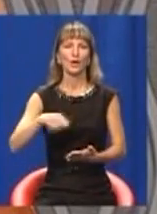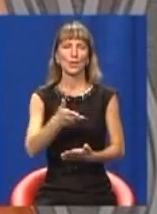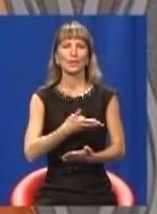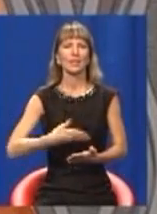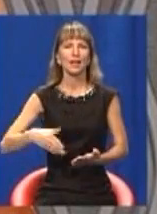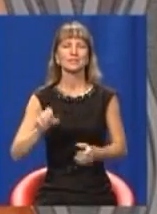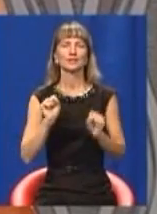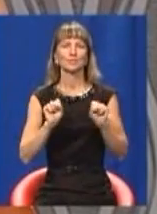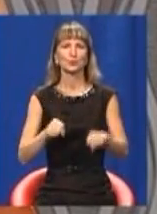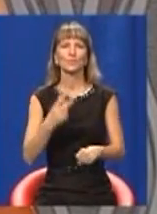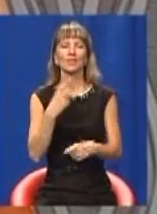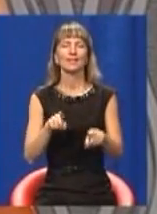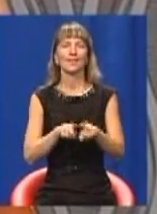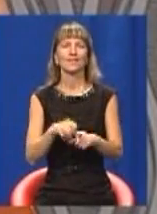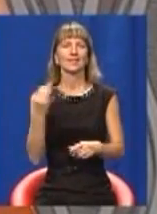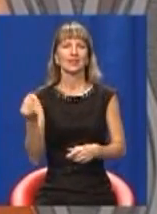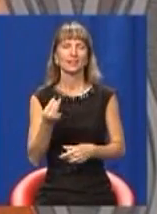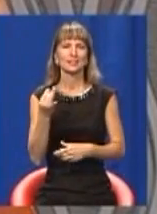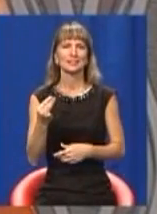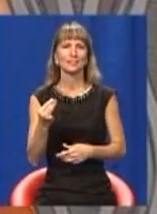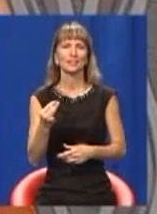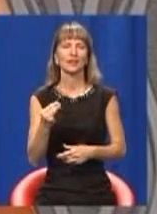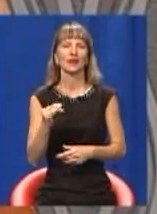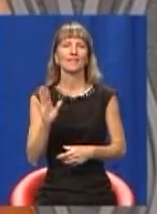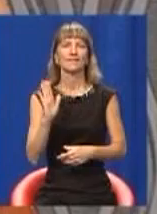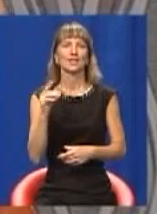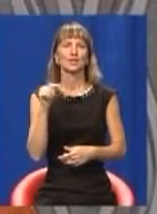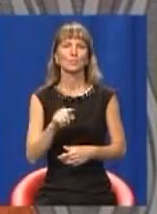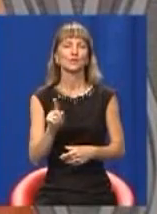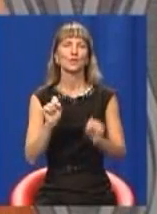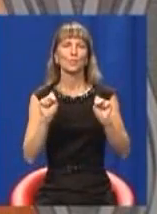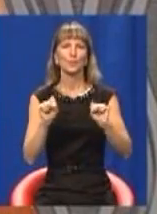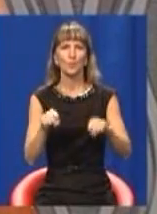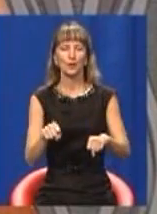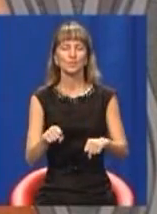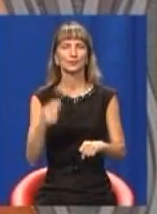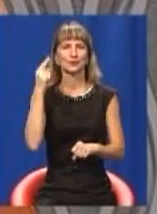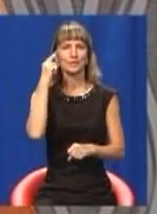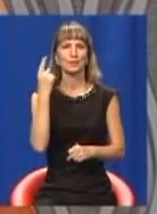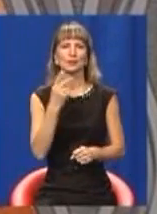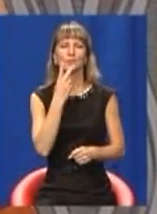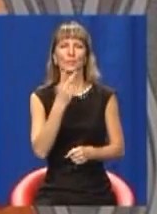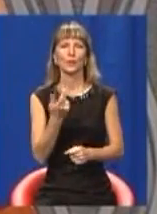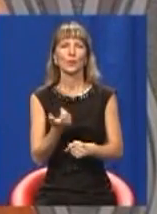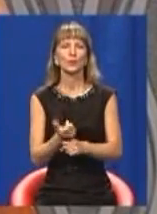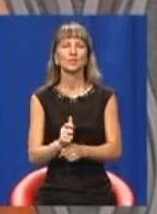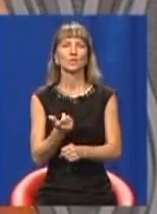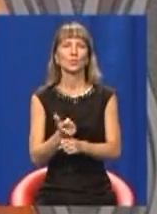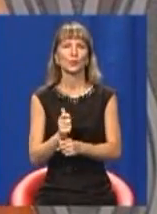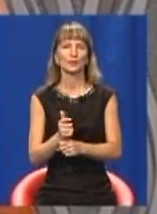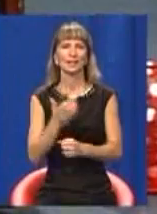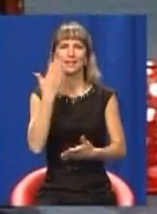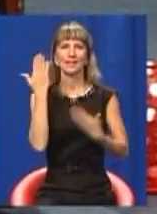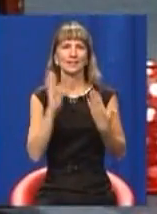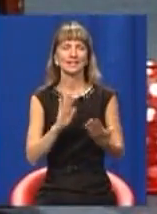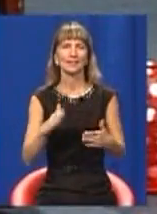що можна побачити такого, знаєте, цікавенького, інтересненького у тому, що може навіть здаватися на перший погляд дуже і дуже